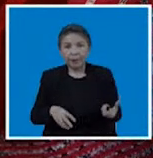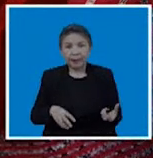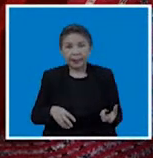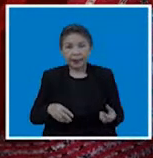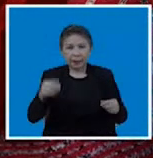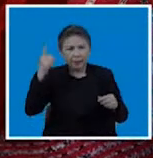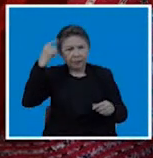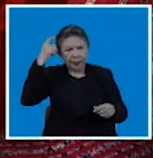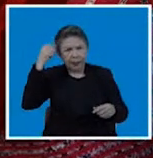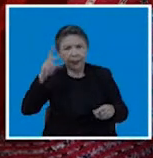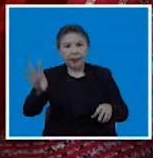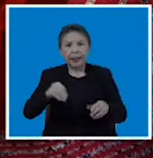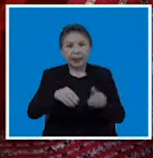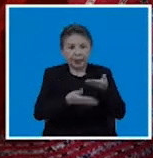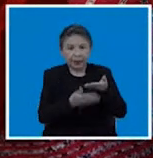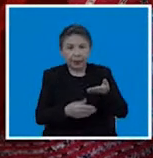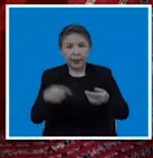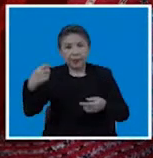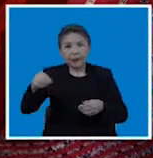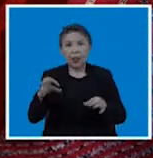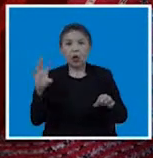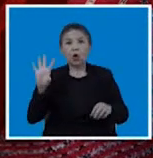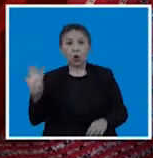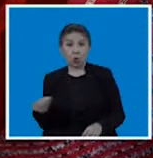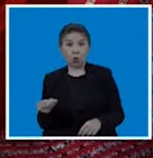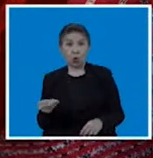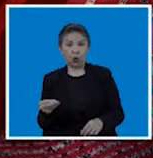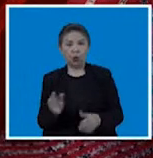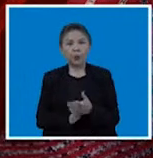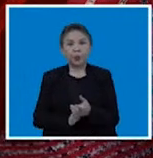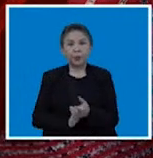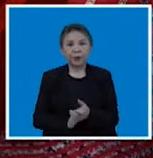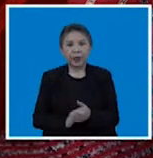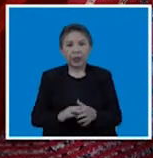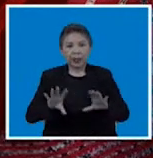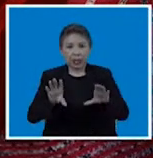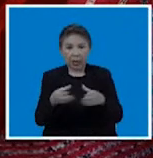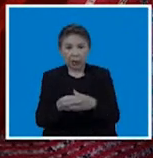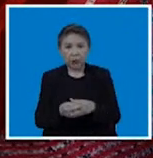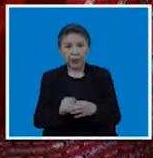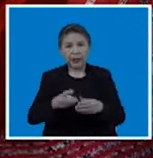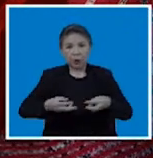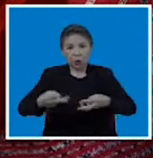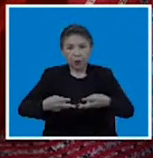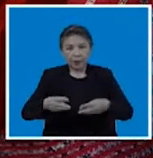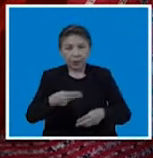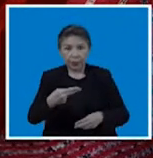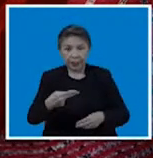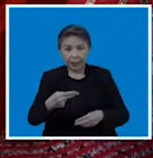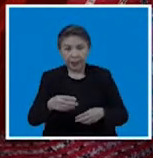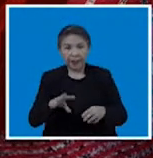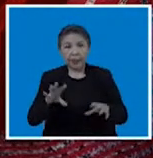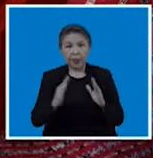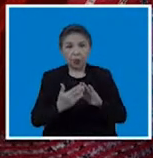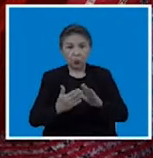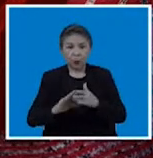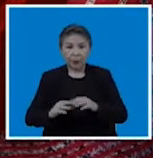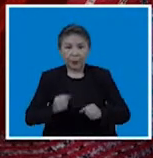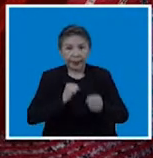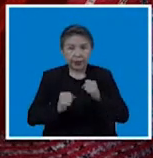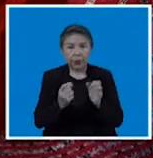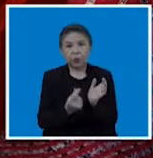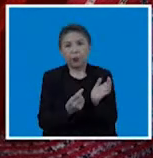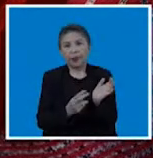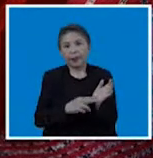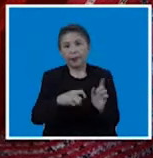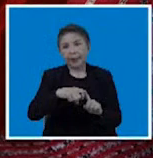dengan pemateri dari Kementerian Komunikasi dan Informatika, Asosiasi E-commerce Indonesia, dan komunitas pegiat